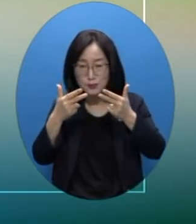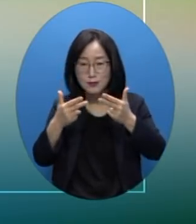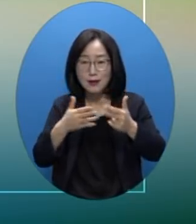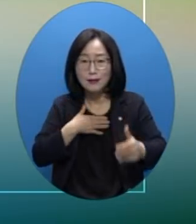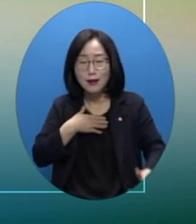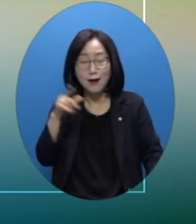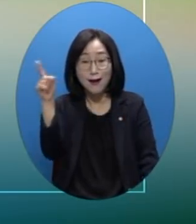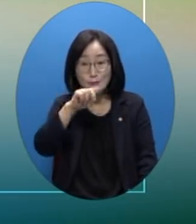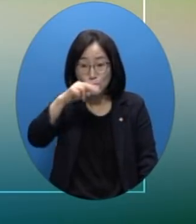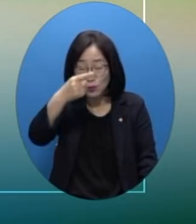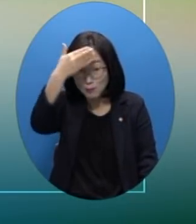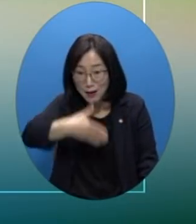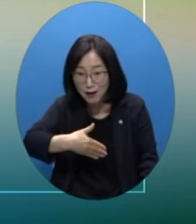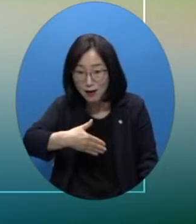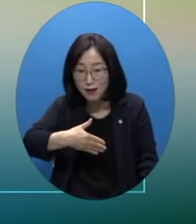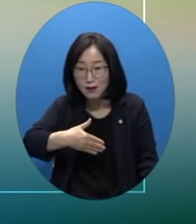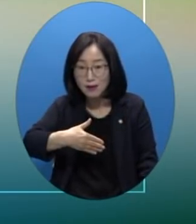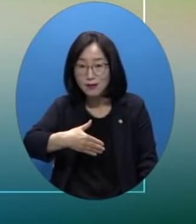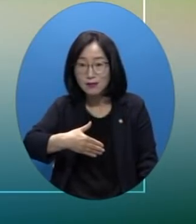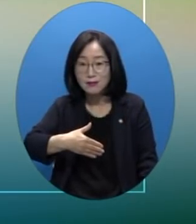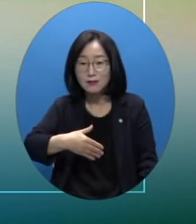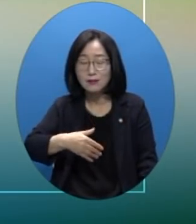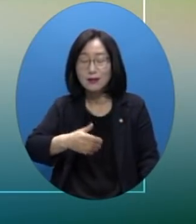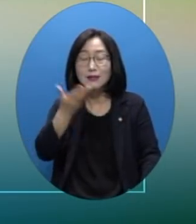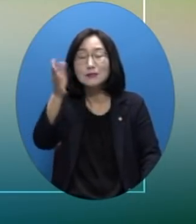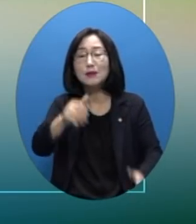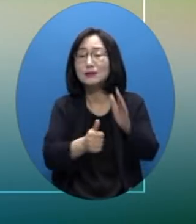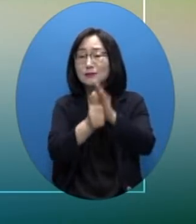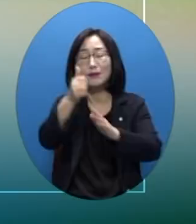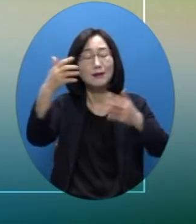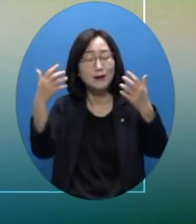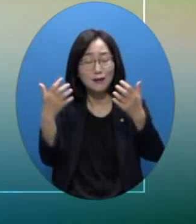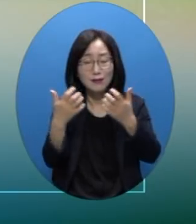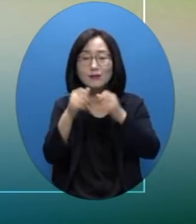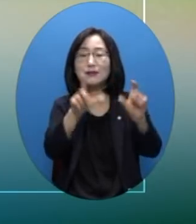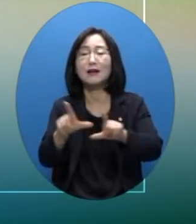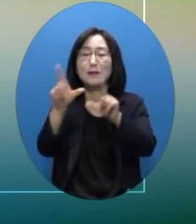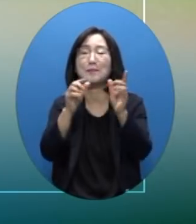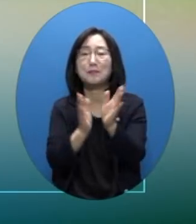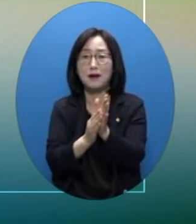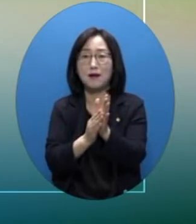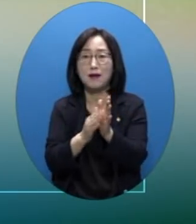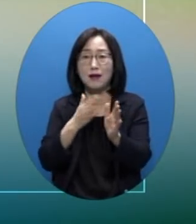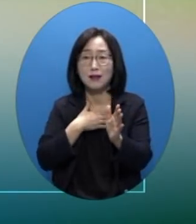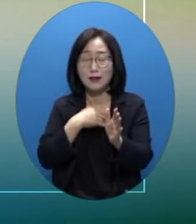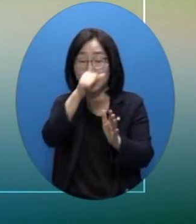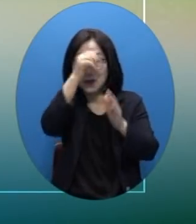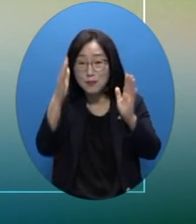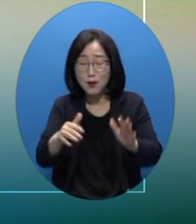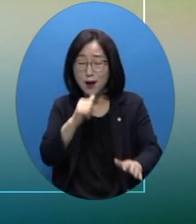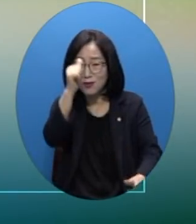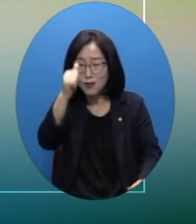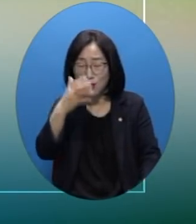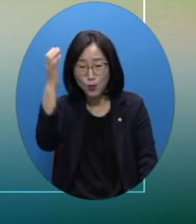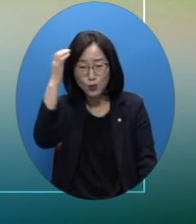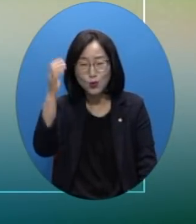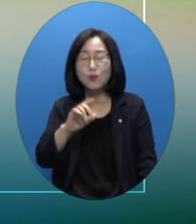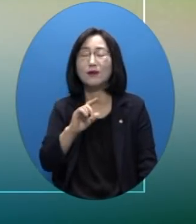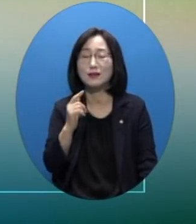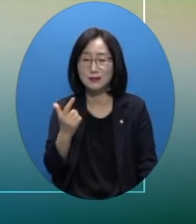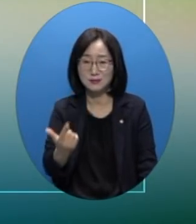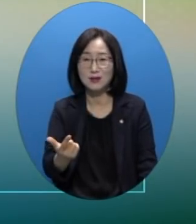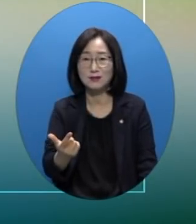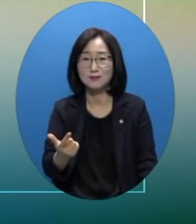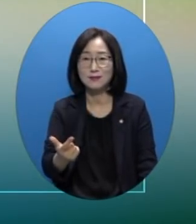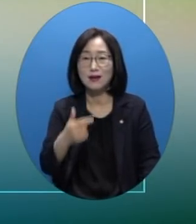아무것도 보이지 않아도 희망으로 가득 찬 삶을 살았습니다. 제 생에는 결코 고통의 시간들이